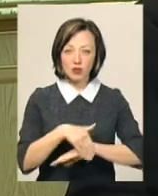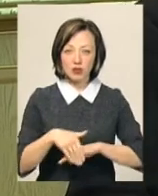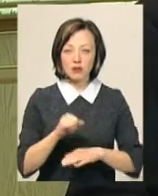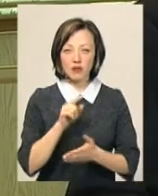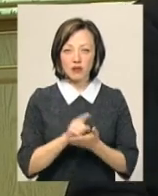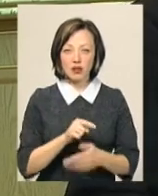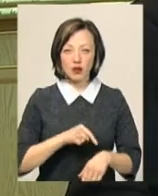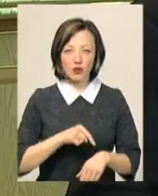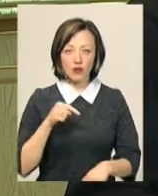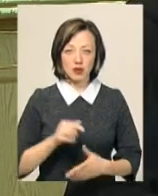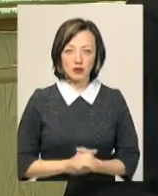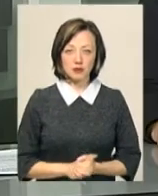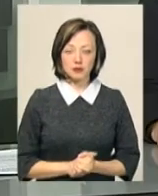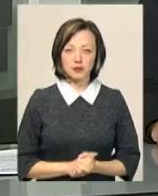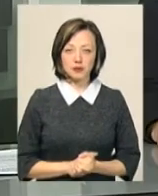вулиця повинна реагувати.